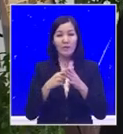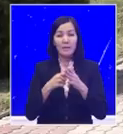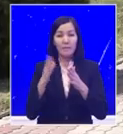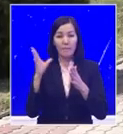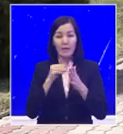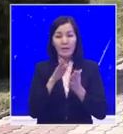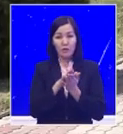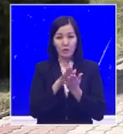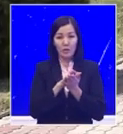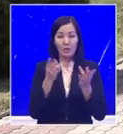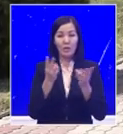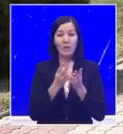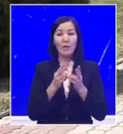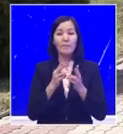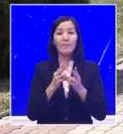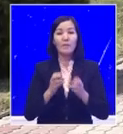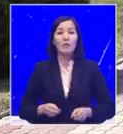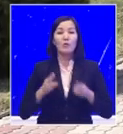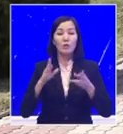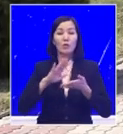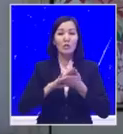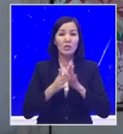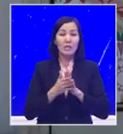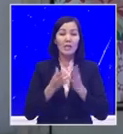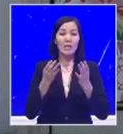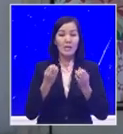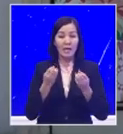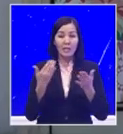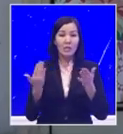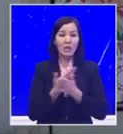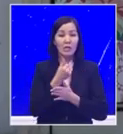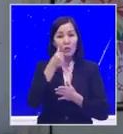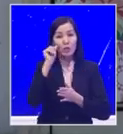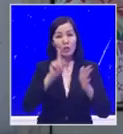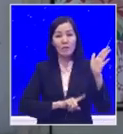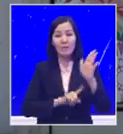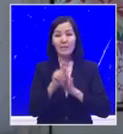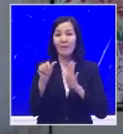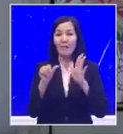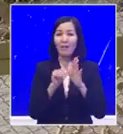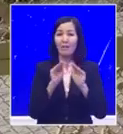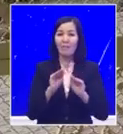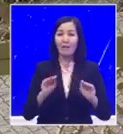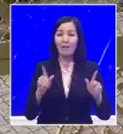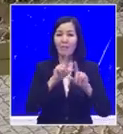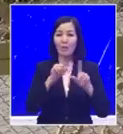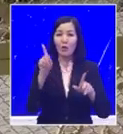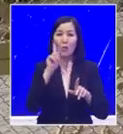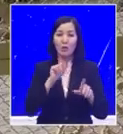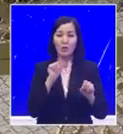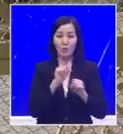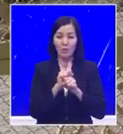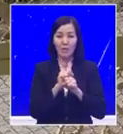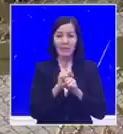жатыр. Төтенше жағдай кезіндегі тағы бір жаңашылдық. Кешегі күннен бастап еліміздің 6 өңірінде балабақшалар жұмысын уақытша